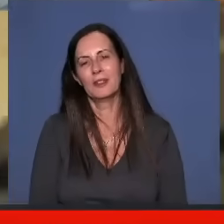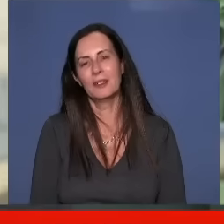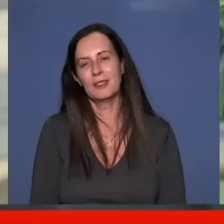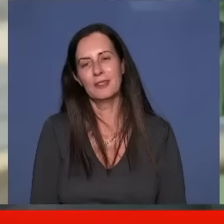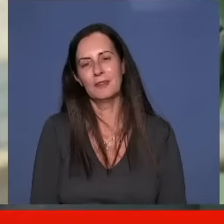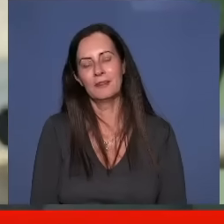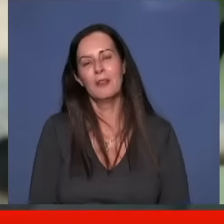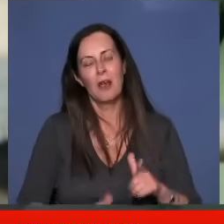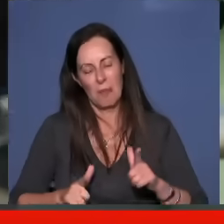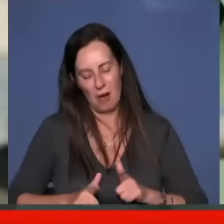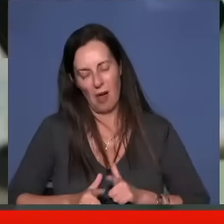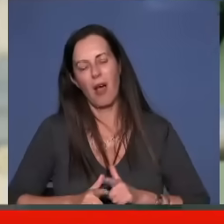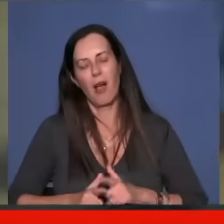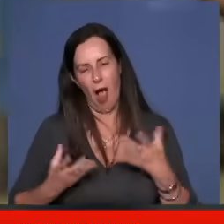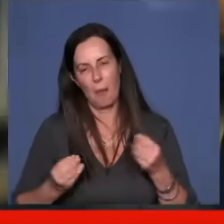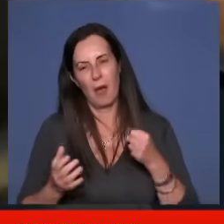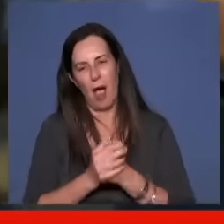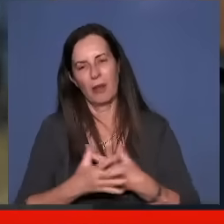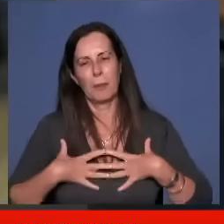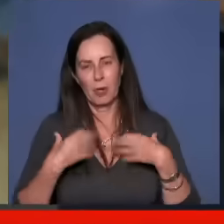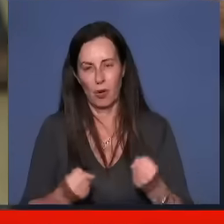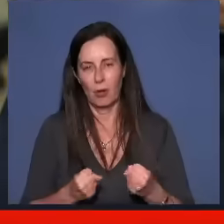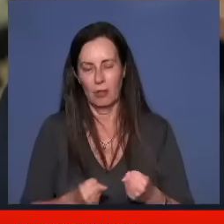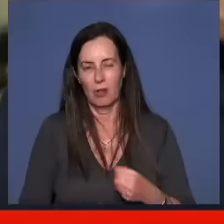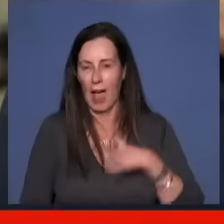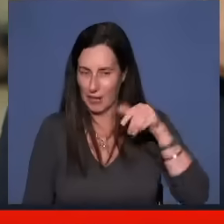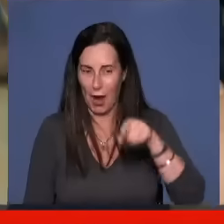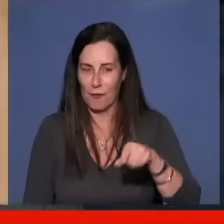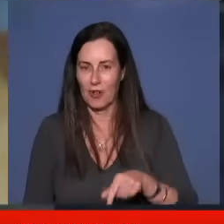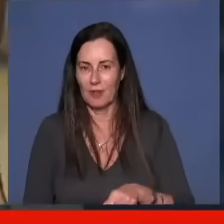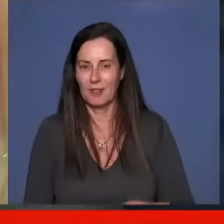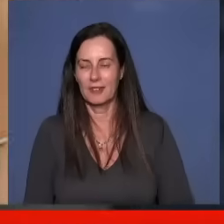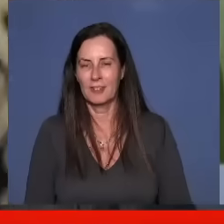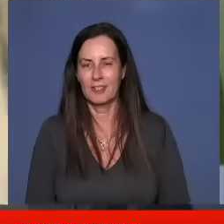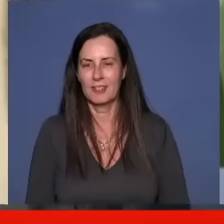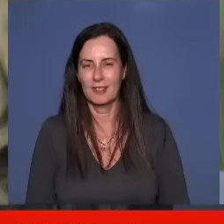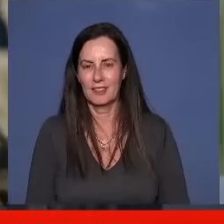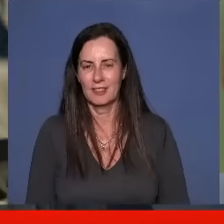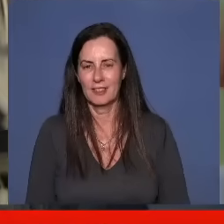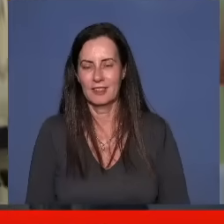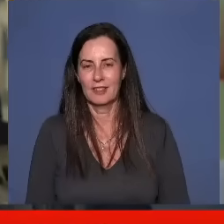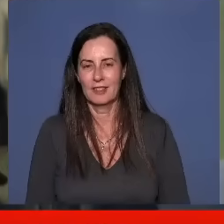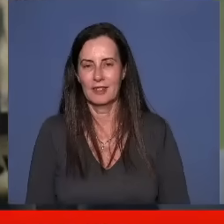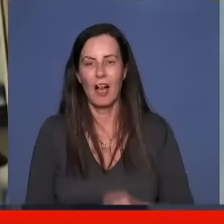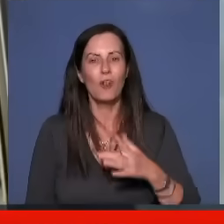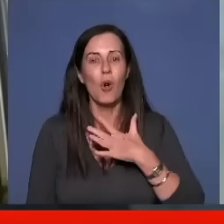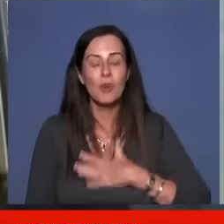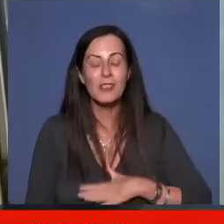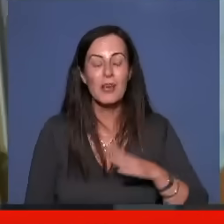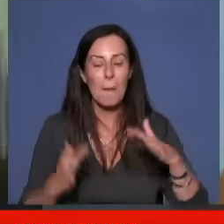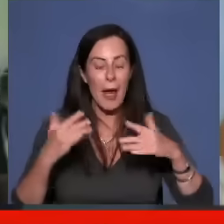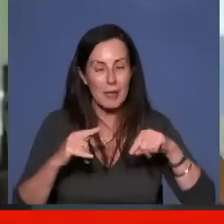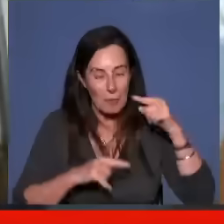לשואה מחכה עוד דרך עד ההחלמה. נחפור לכם, אני לא אומר. אני מבקש גיבור. אבל השאיפה שהמפגש